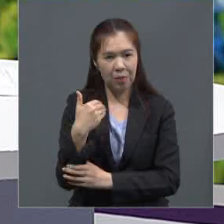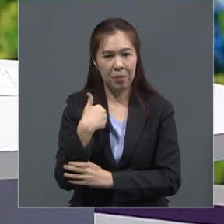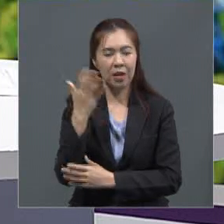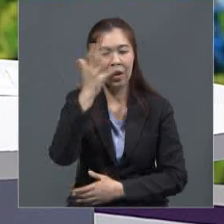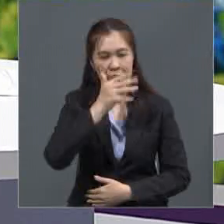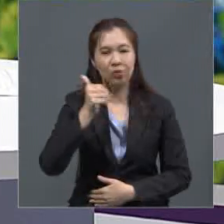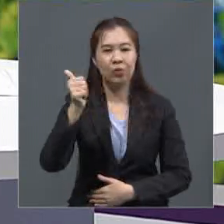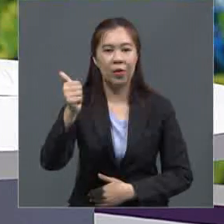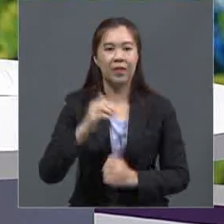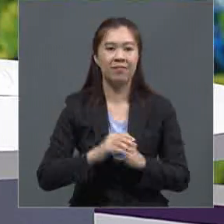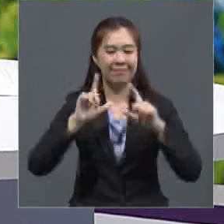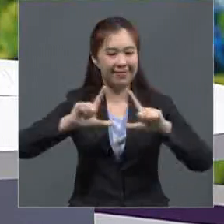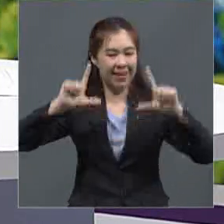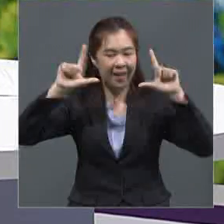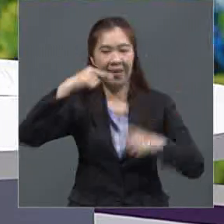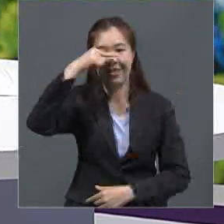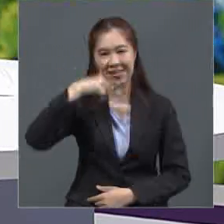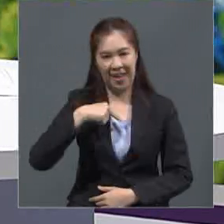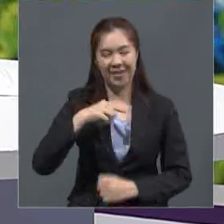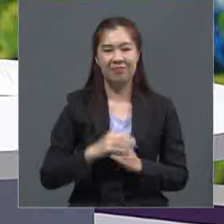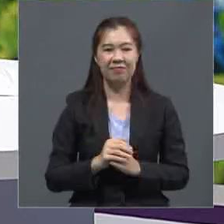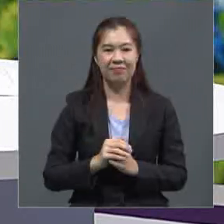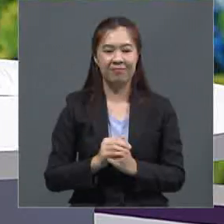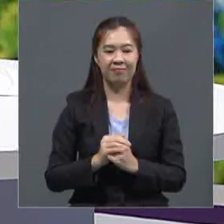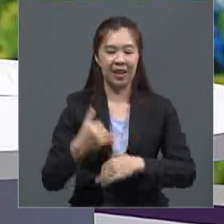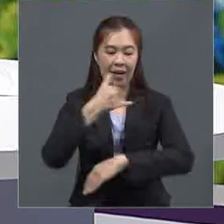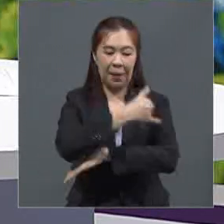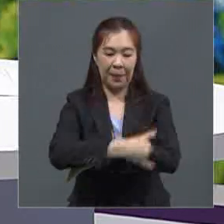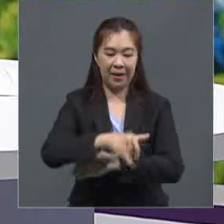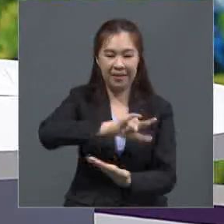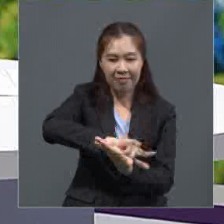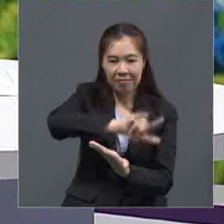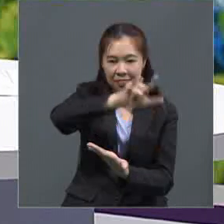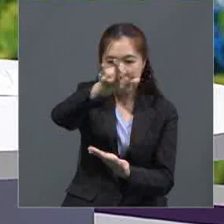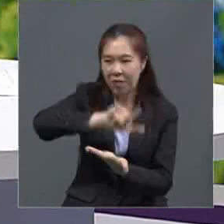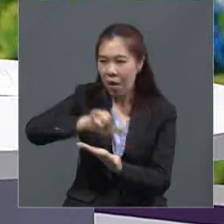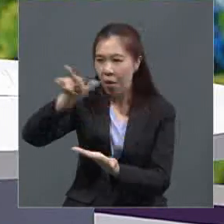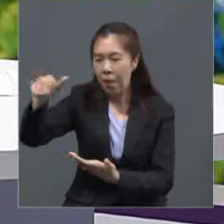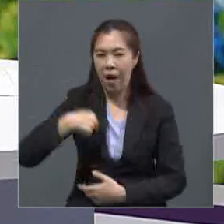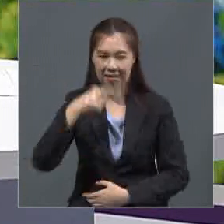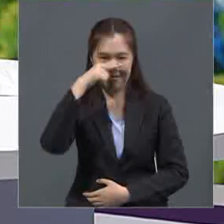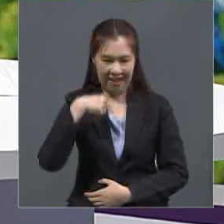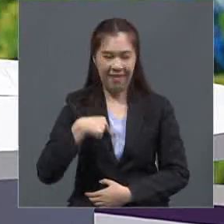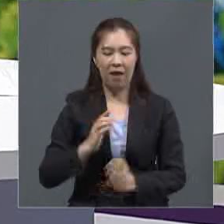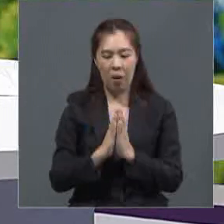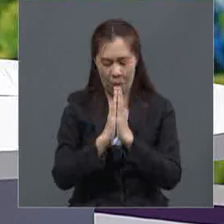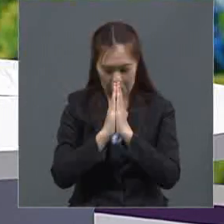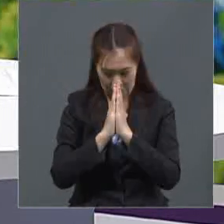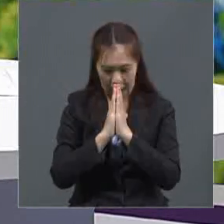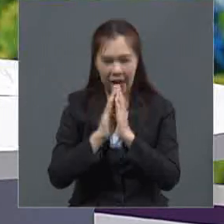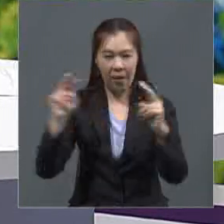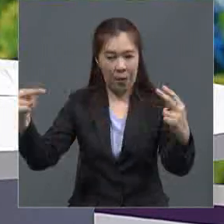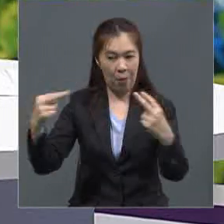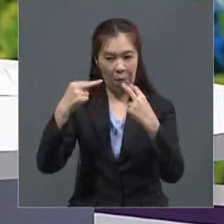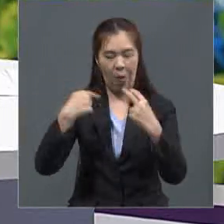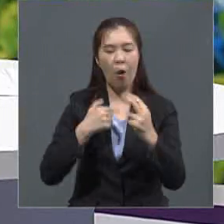ที่สวยงามเอกลักแบบไทยๆไปที่ไหนไปต่างประเทศเนี่ยนะคะใครไหว้นะบอกอุ๊ยเนี่ยคนไทยคนไทยเพราะว่าอย่างชาติอื่นที่เ